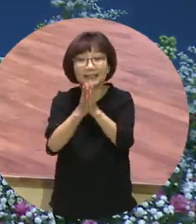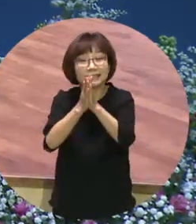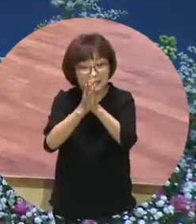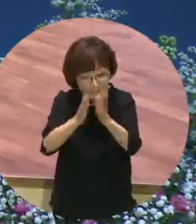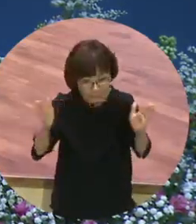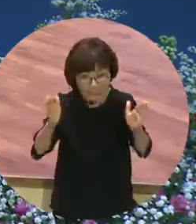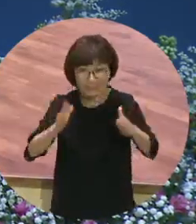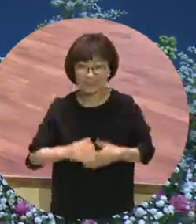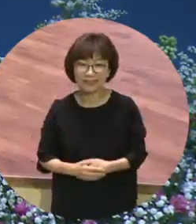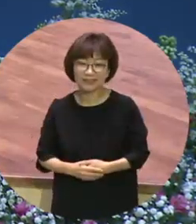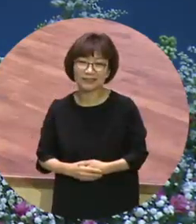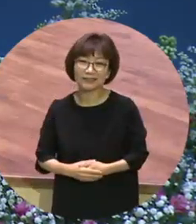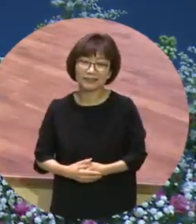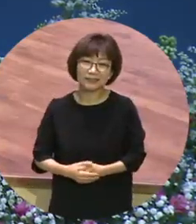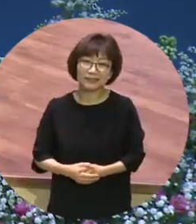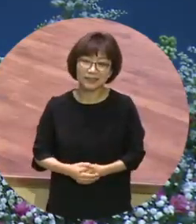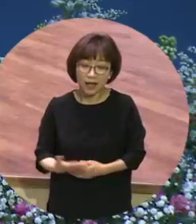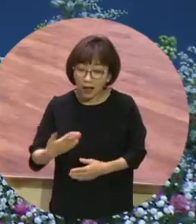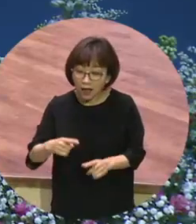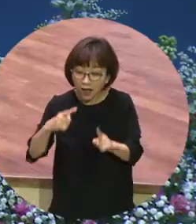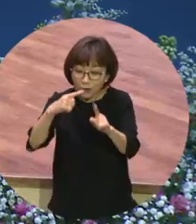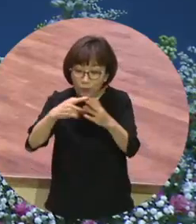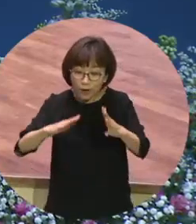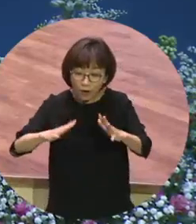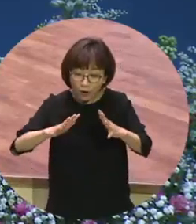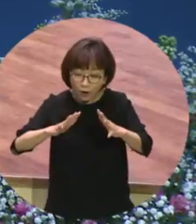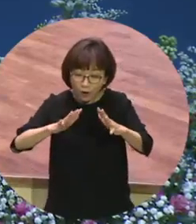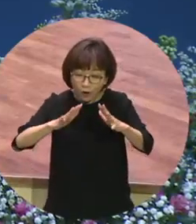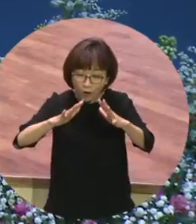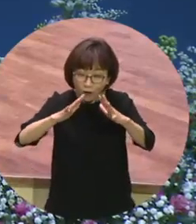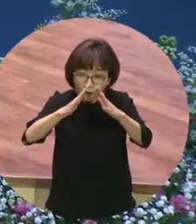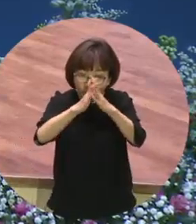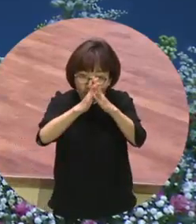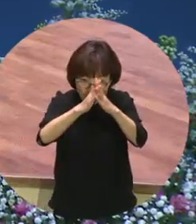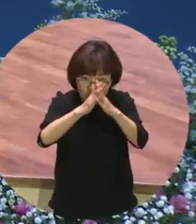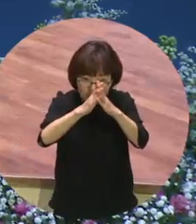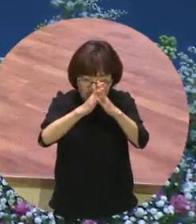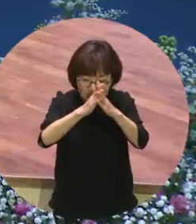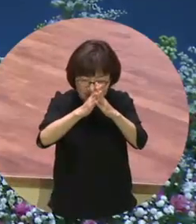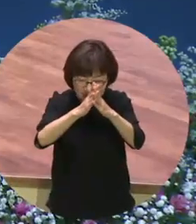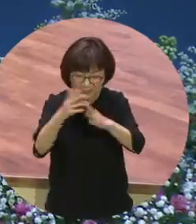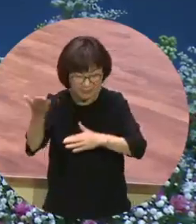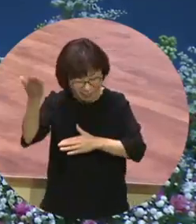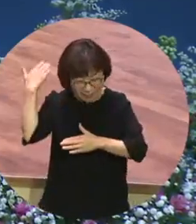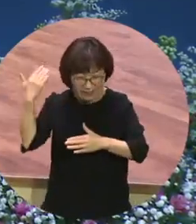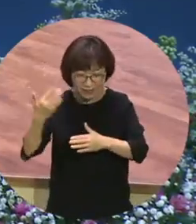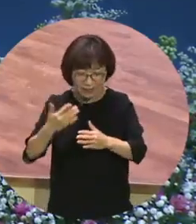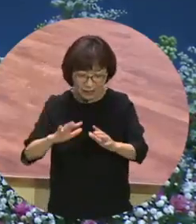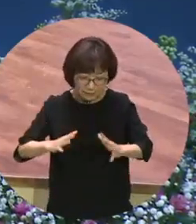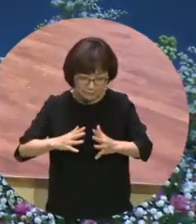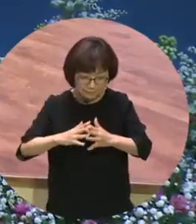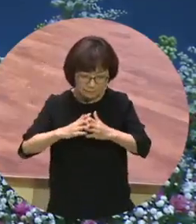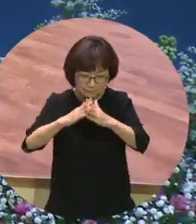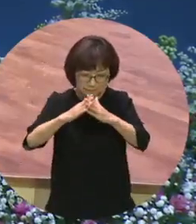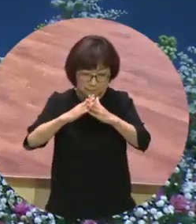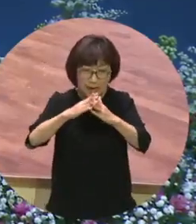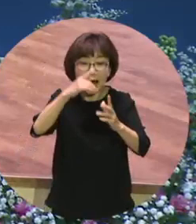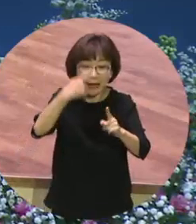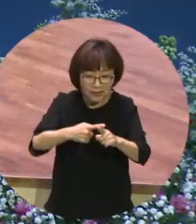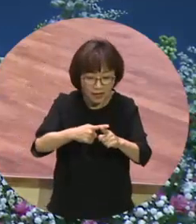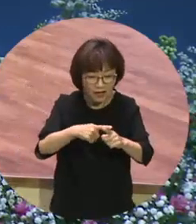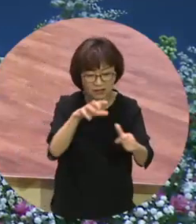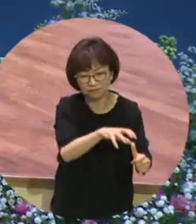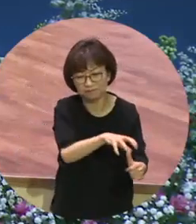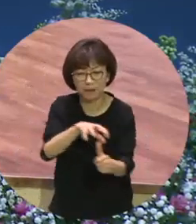성전 건축을 시작한 지 한 달쯤 다시 재건하는 겁니다. 하다가 멈춘 15년을